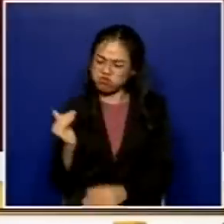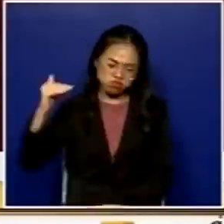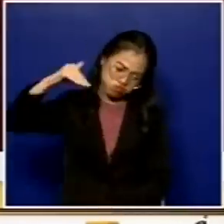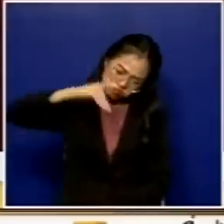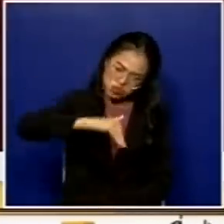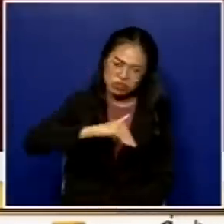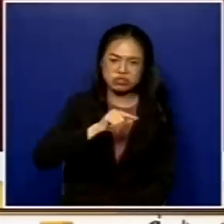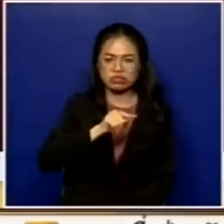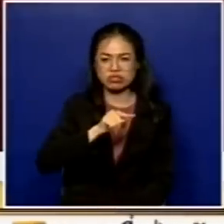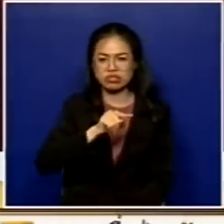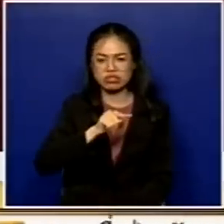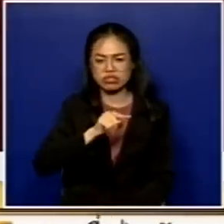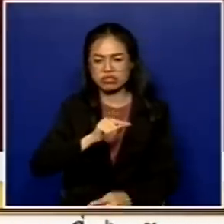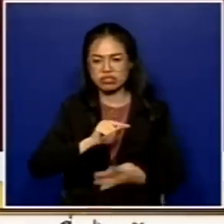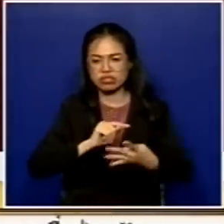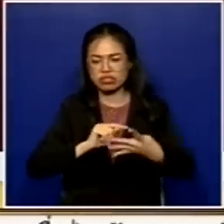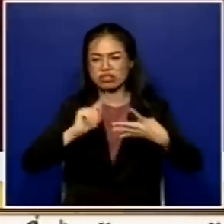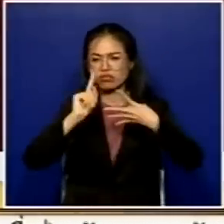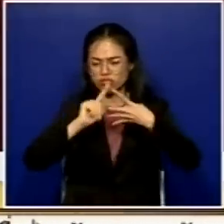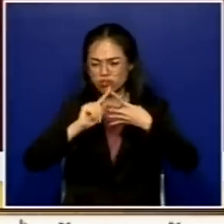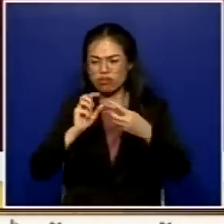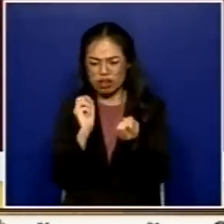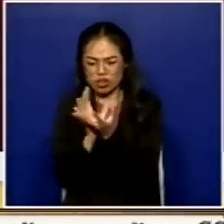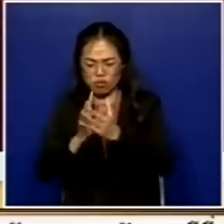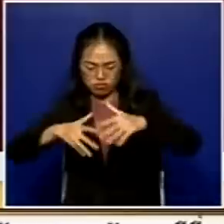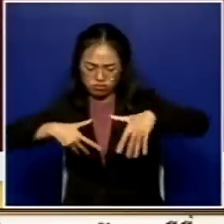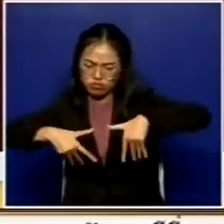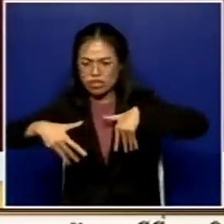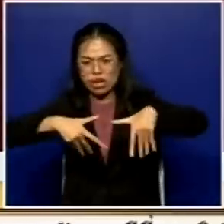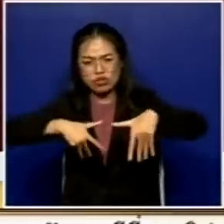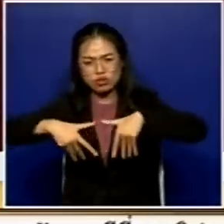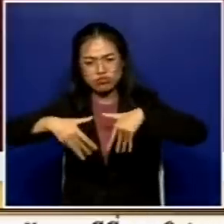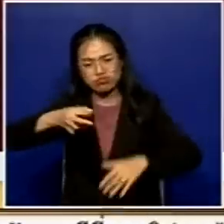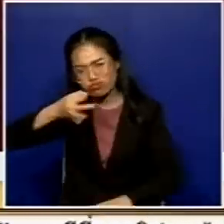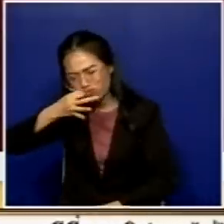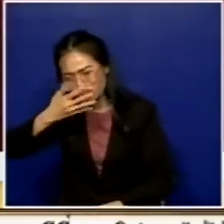และที่สำคัญเรื่องปากท้องของแรชาชน